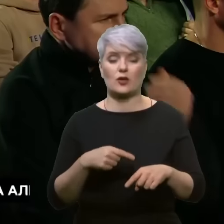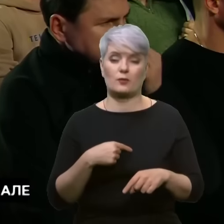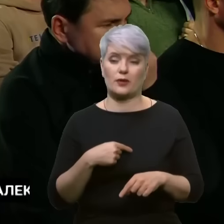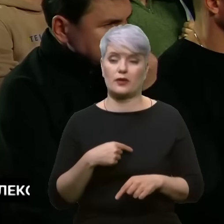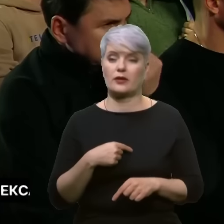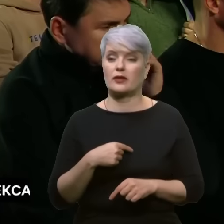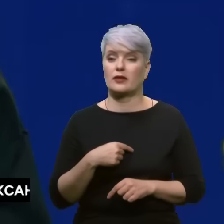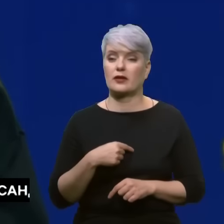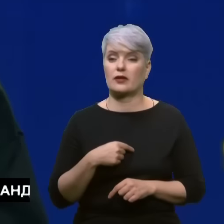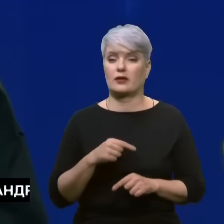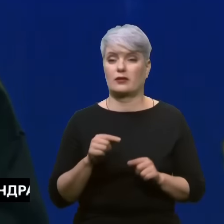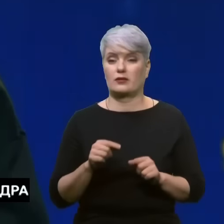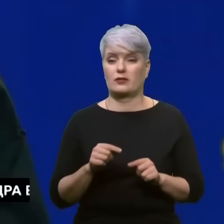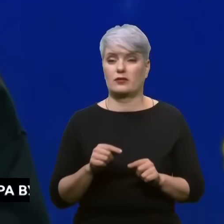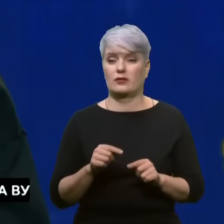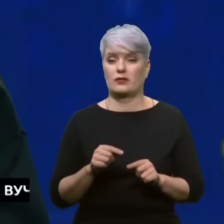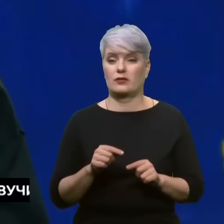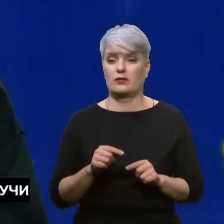думаю, крапку. Ну, крапку.